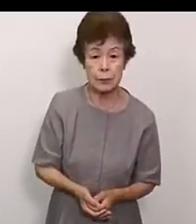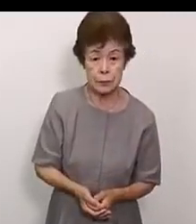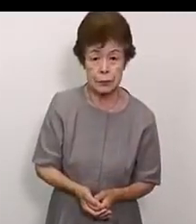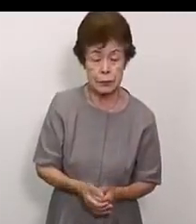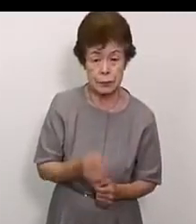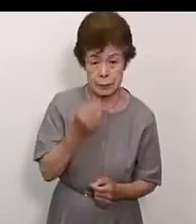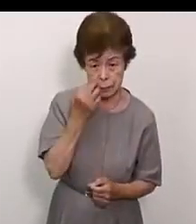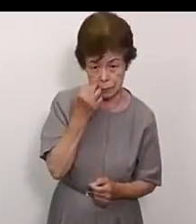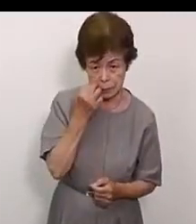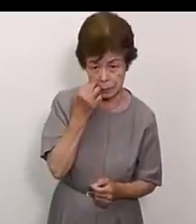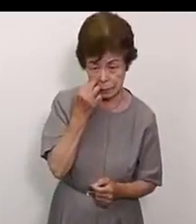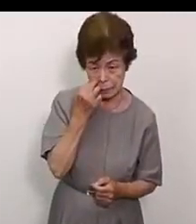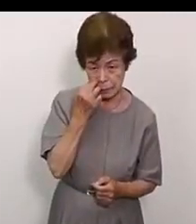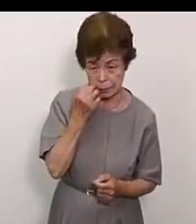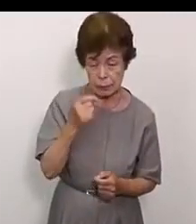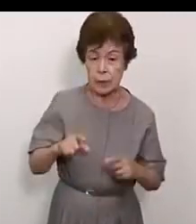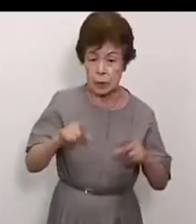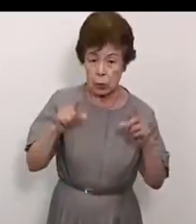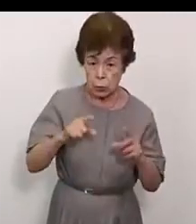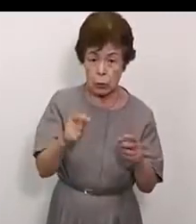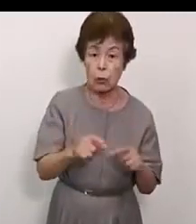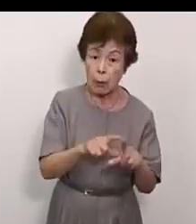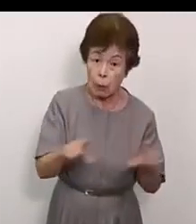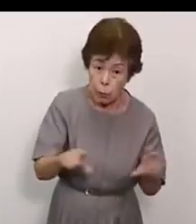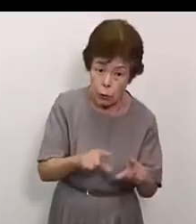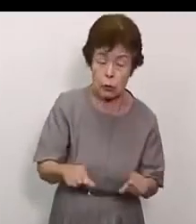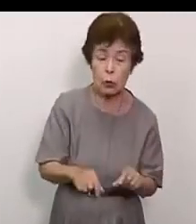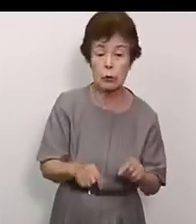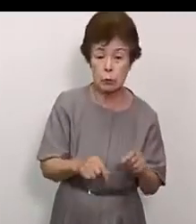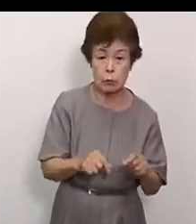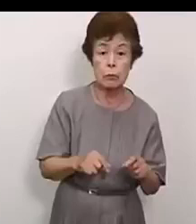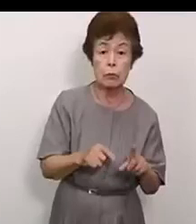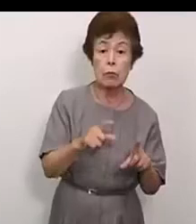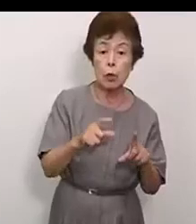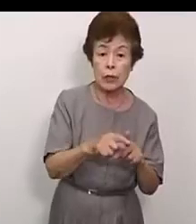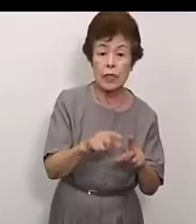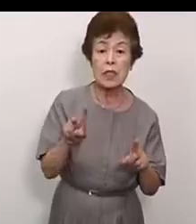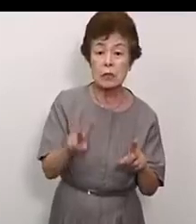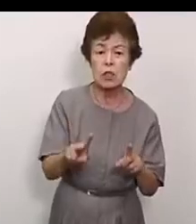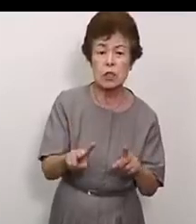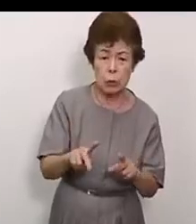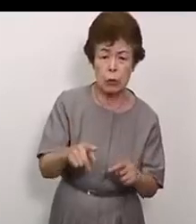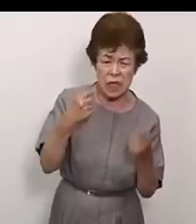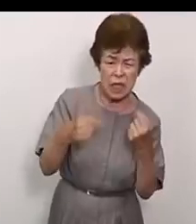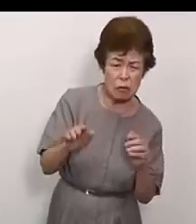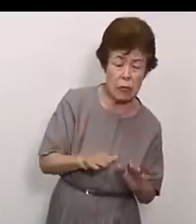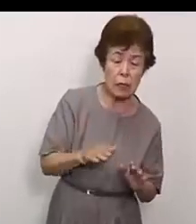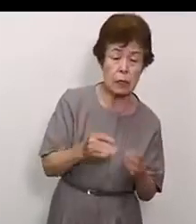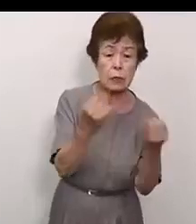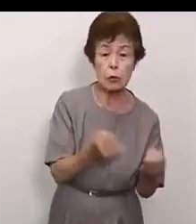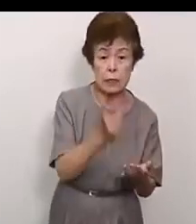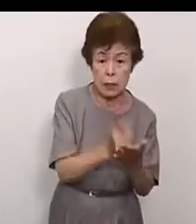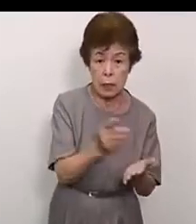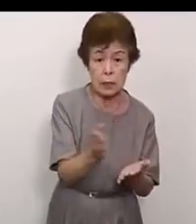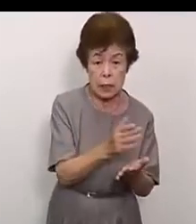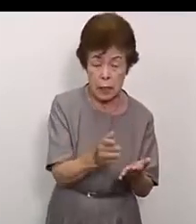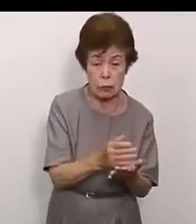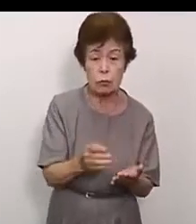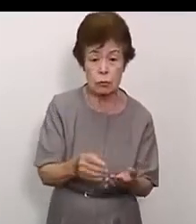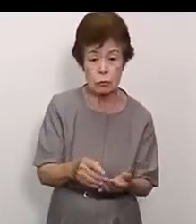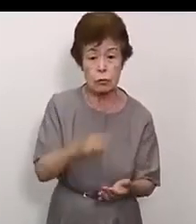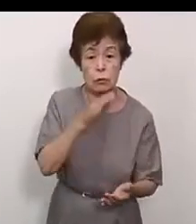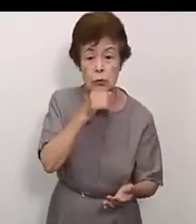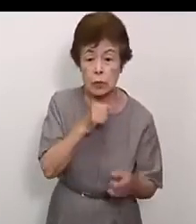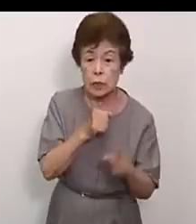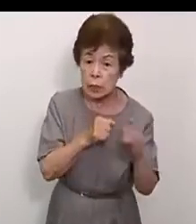確かに東京はその、まあ、もちろんその DV 被害に遭っているその、まあ、既婚者の女性だけでなくてですね、まあ、10代の、ね、少女たちが本当に、